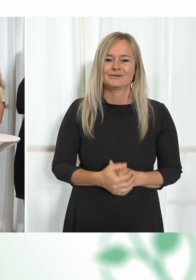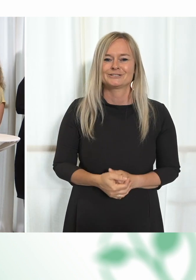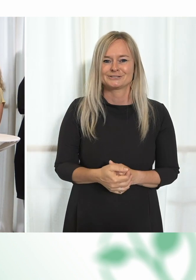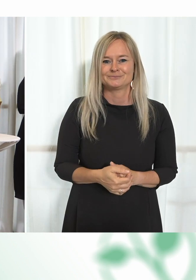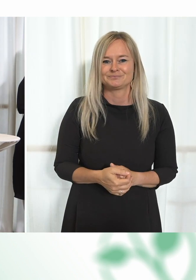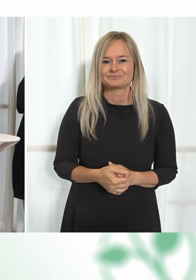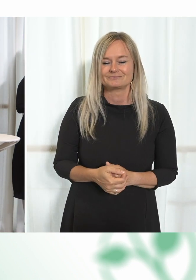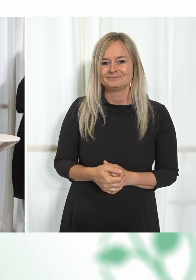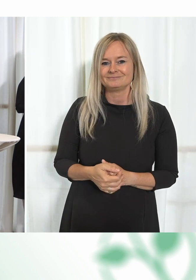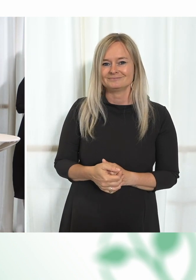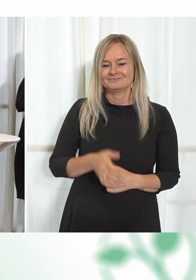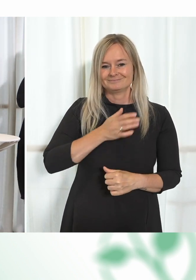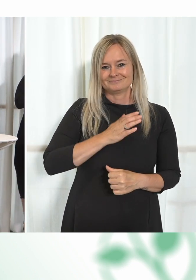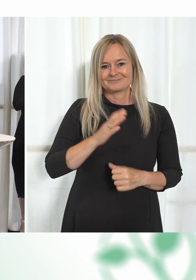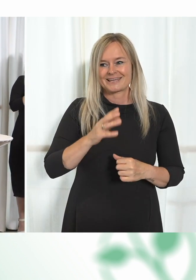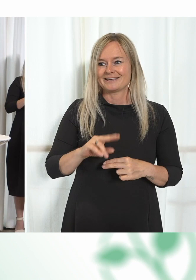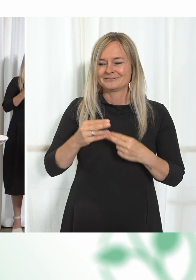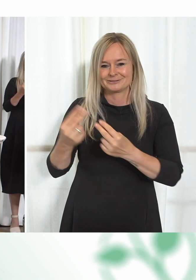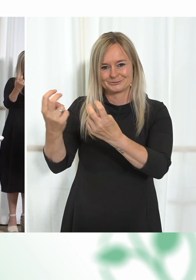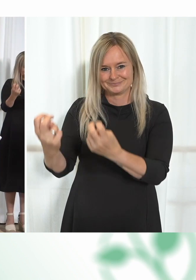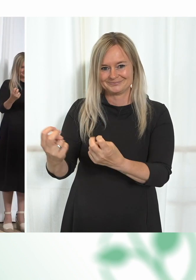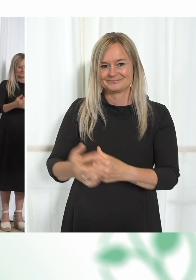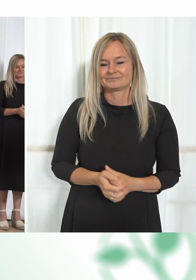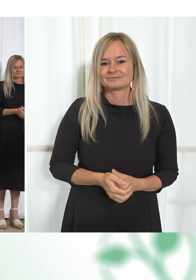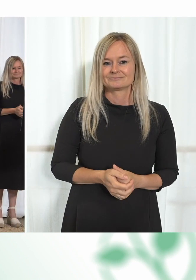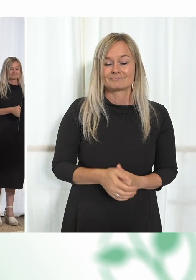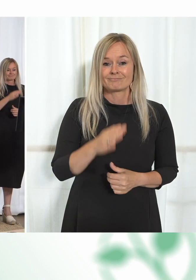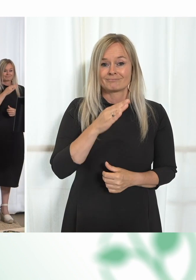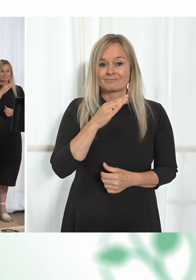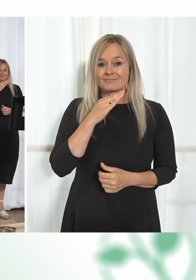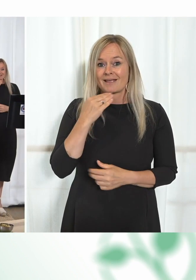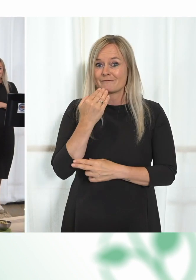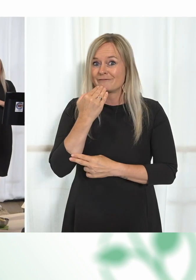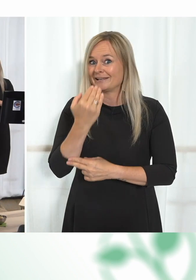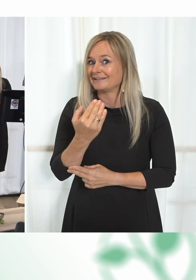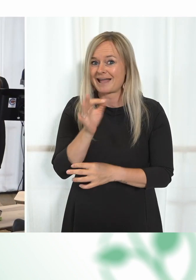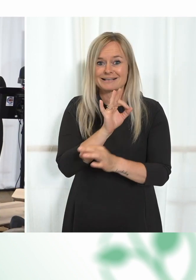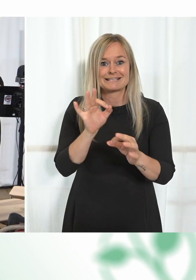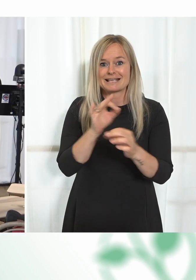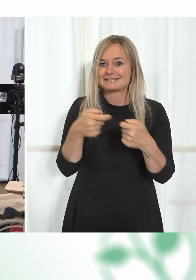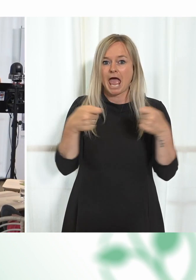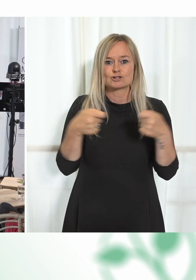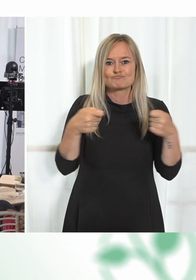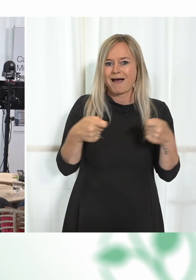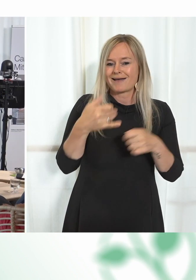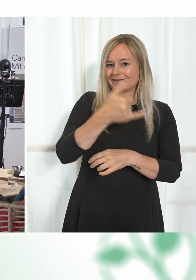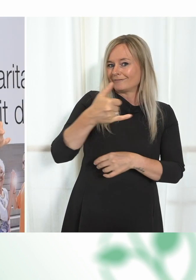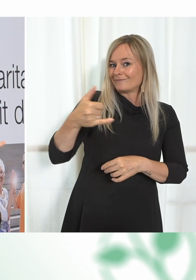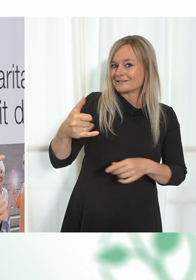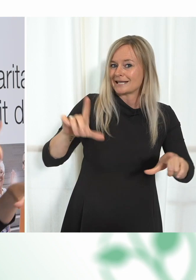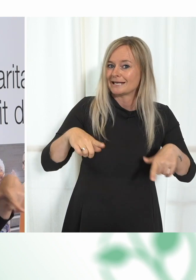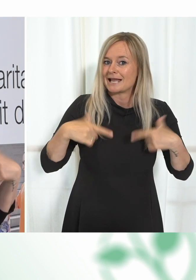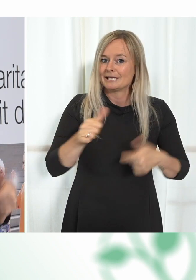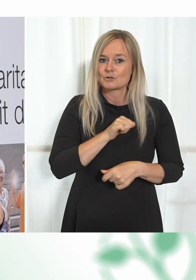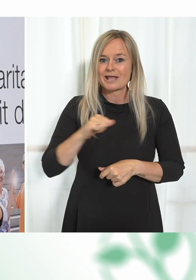danke. Gerne wieder Platz. Ja, vielen Dank. Total spannend, was jeder erlebt oder auch eigene Erfahrung